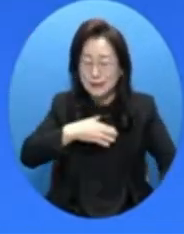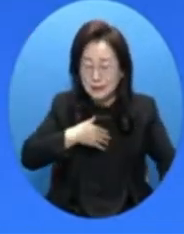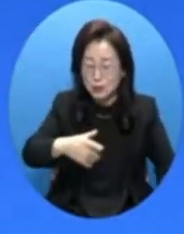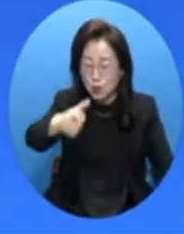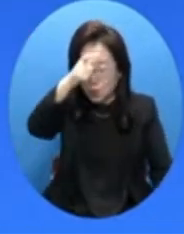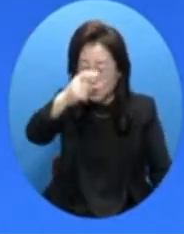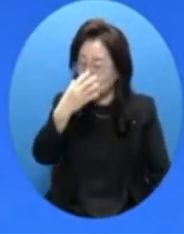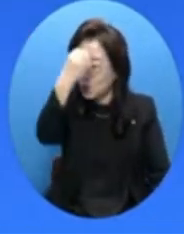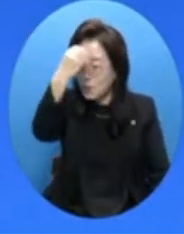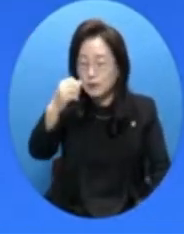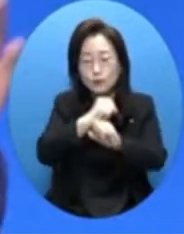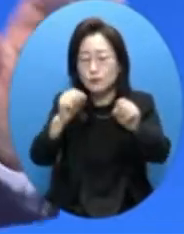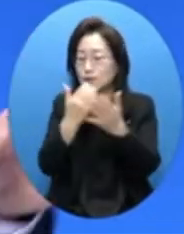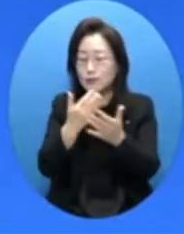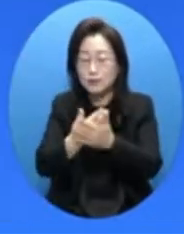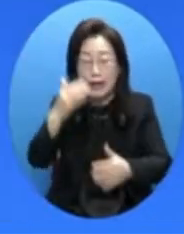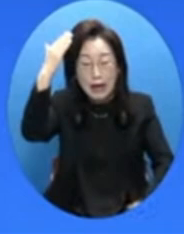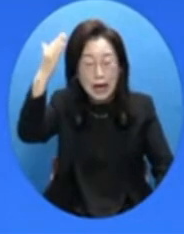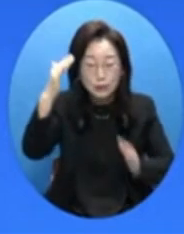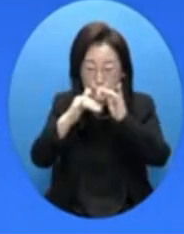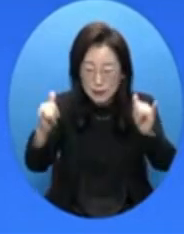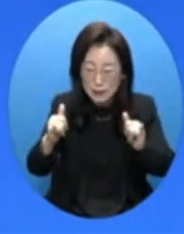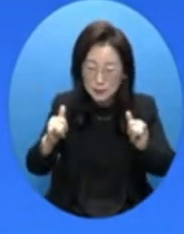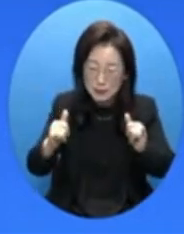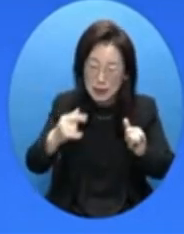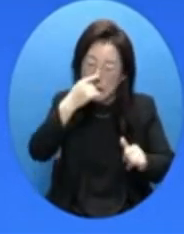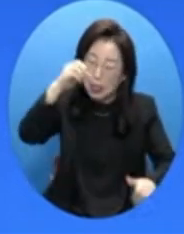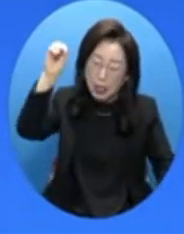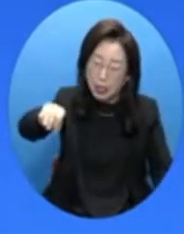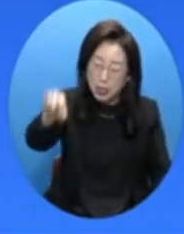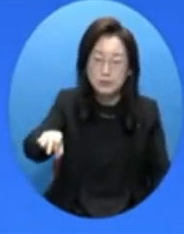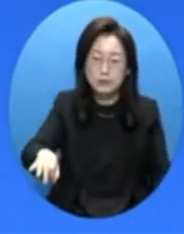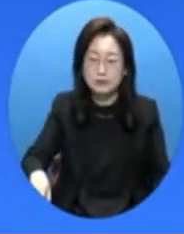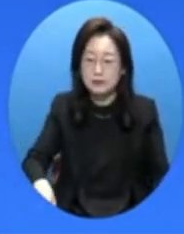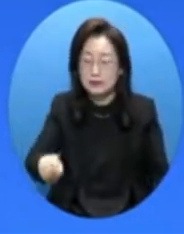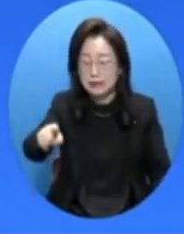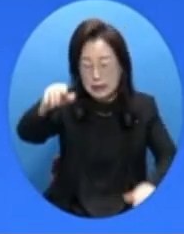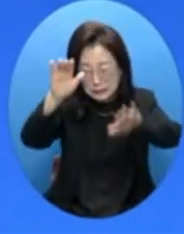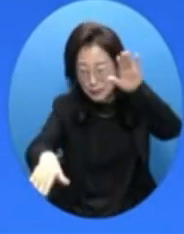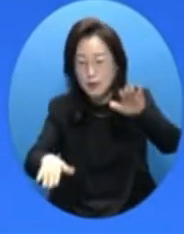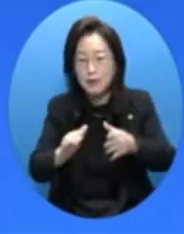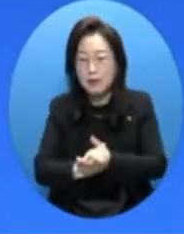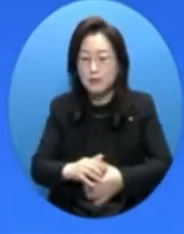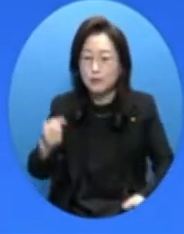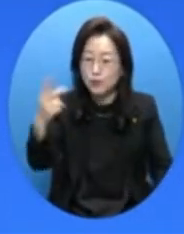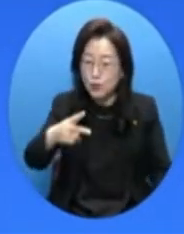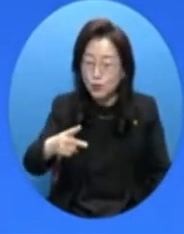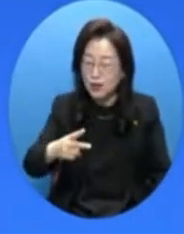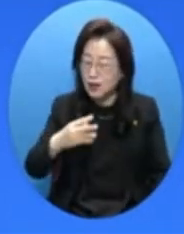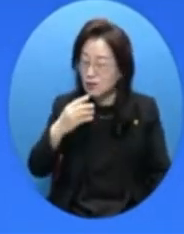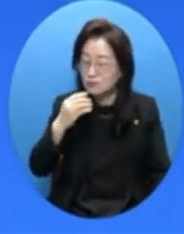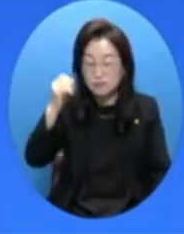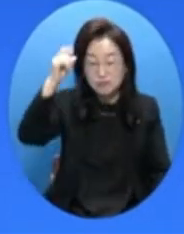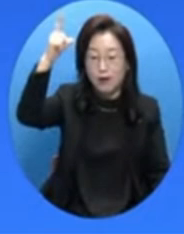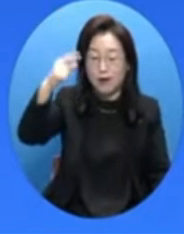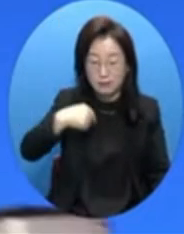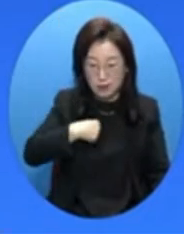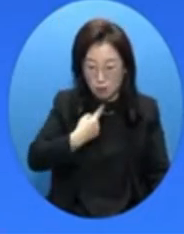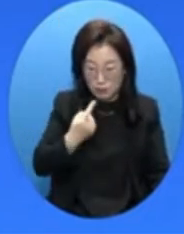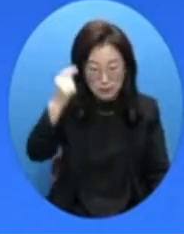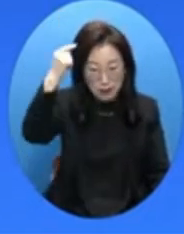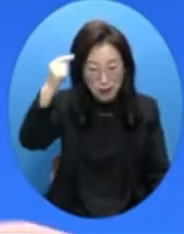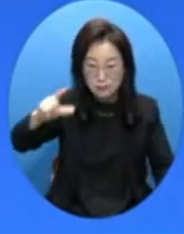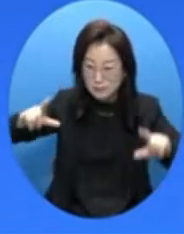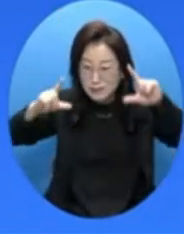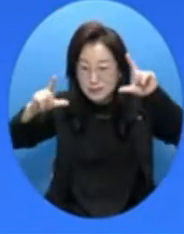교만을 용서해 주옵소서 내가 한국 사람들을 너무나 무시하고 저들을 차별하고 늘 우월주에 빠져가지고 나 혼자